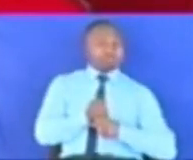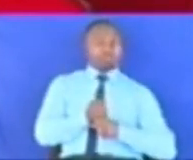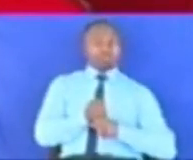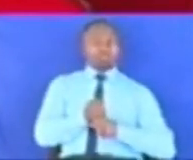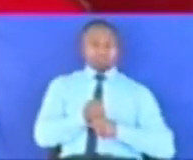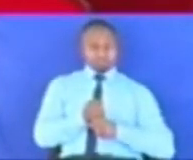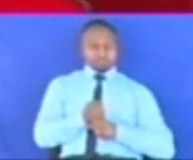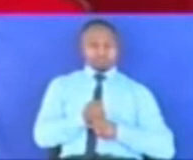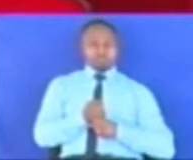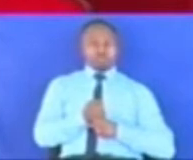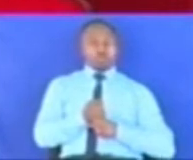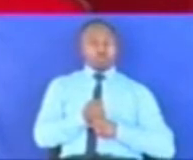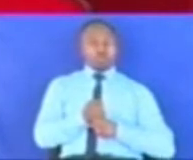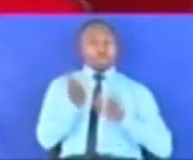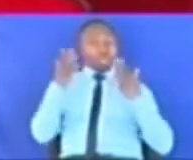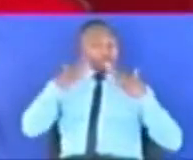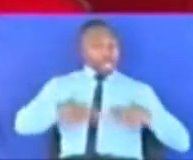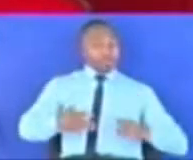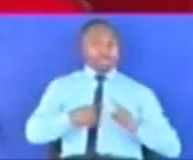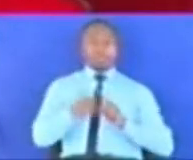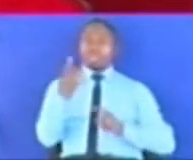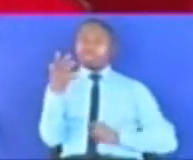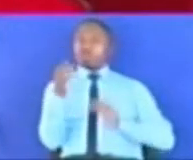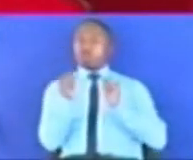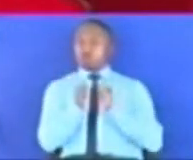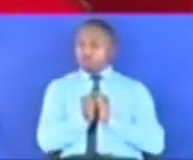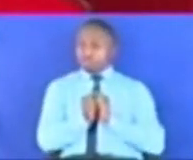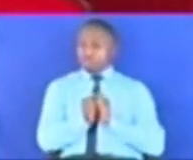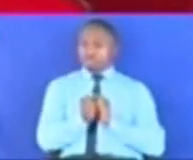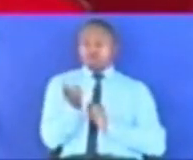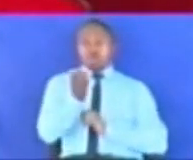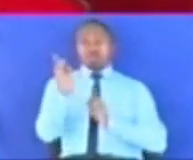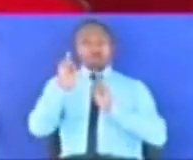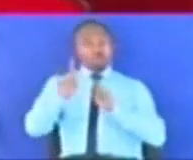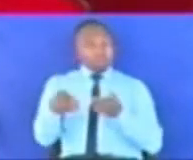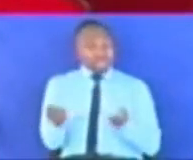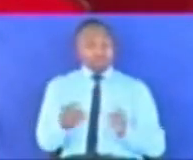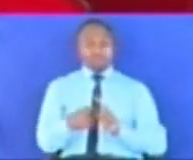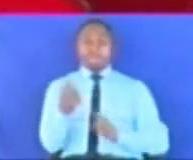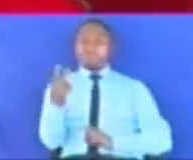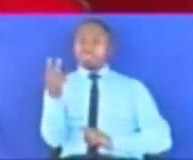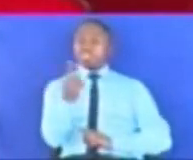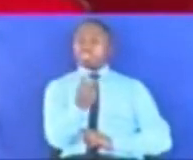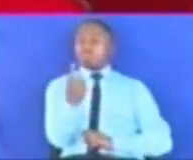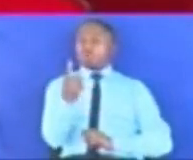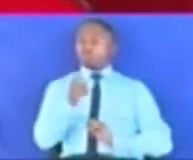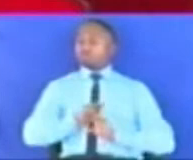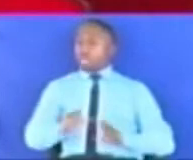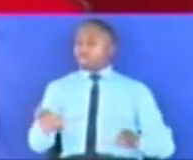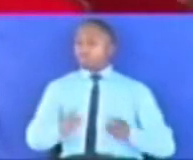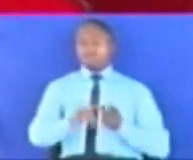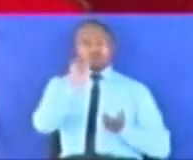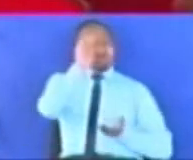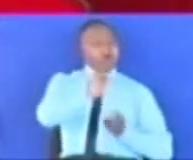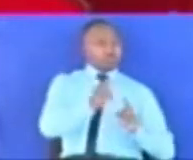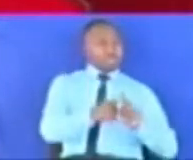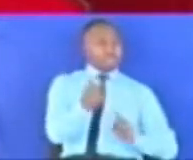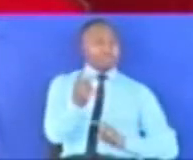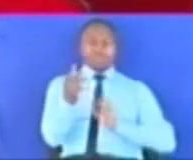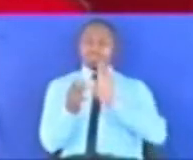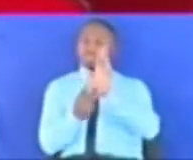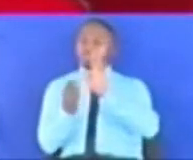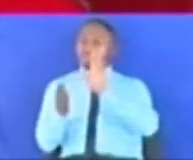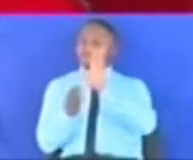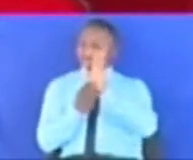wa sekta ya afya ni 510, lakini waliopo ni 221 tu, upungufu ni